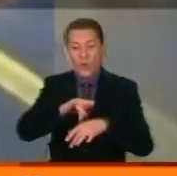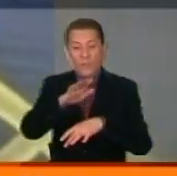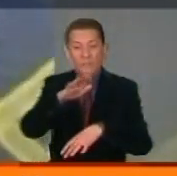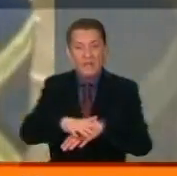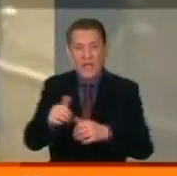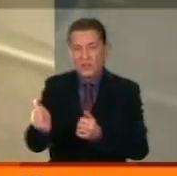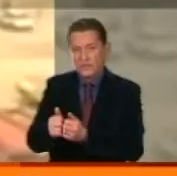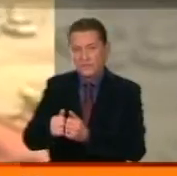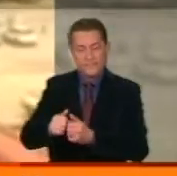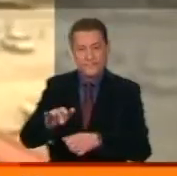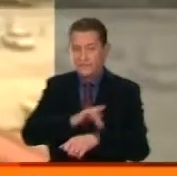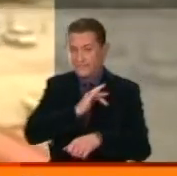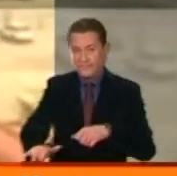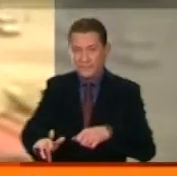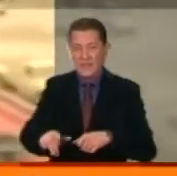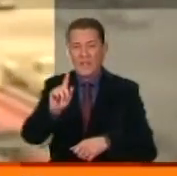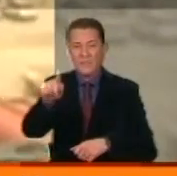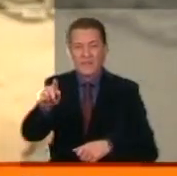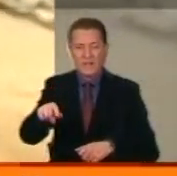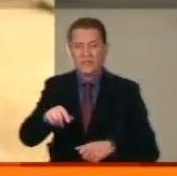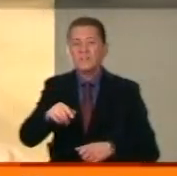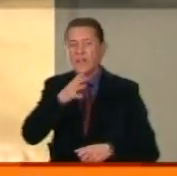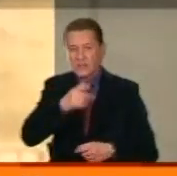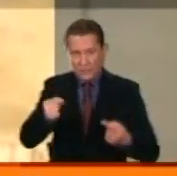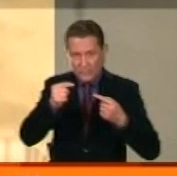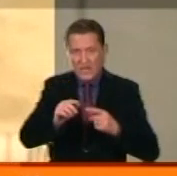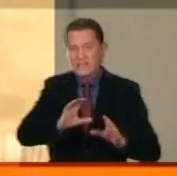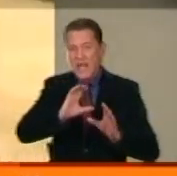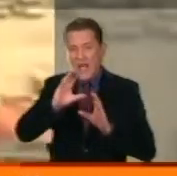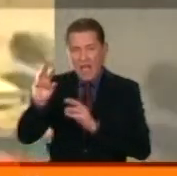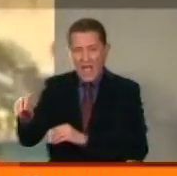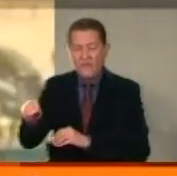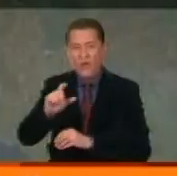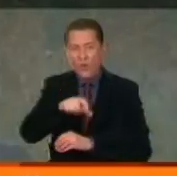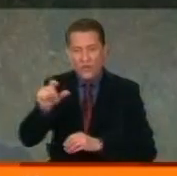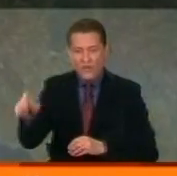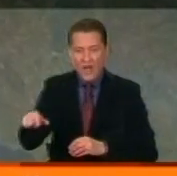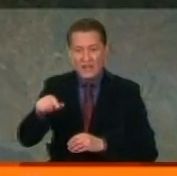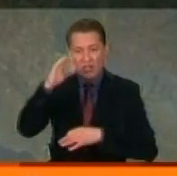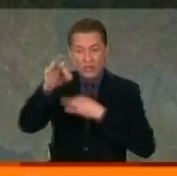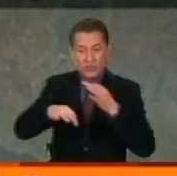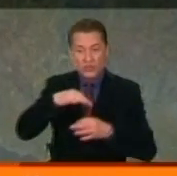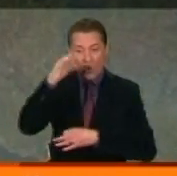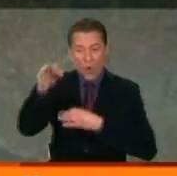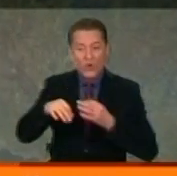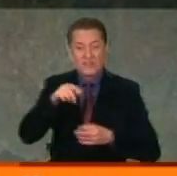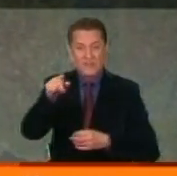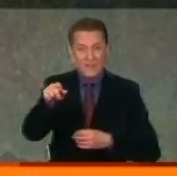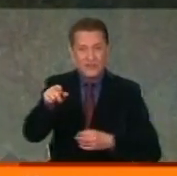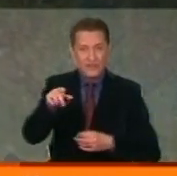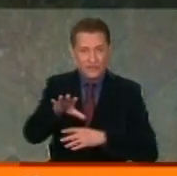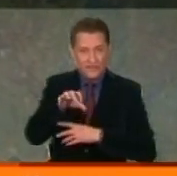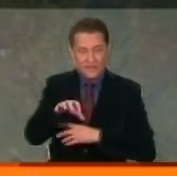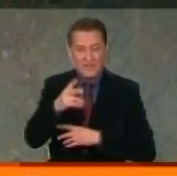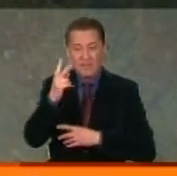сусіднє поселення Black Sands. Тамтешніх завчасно евакуювали. Новий знімок пожежі з космосу опублікувала НАСА. Два